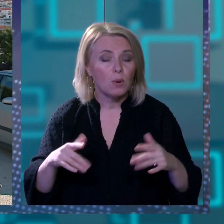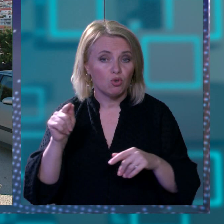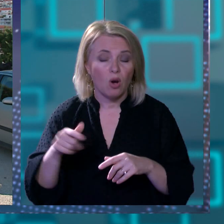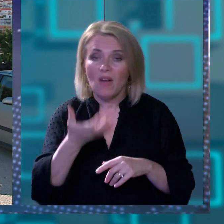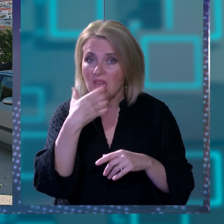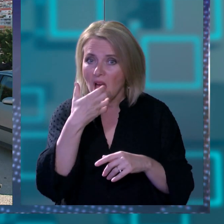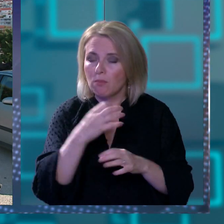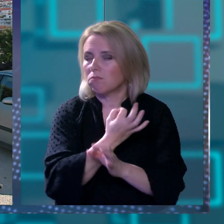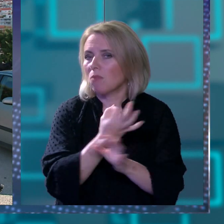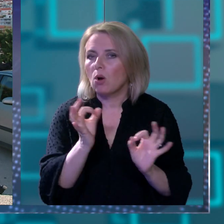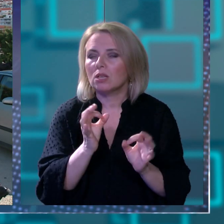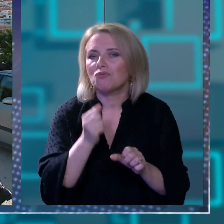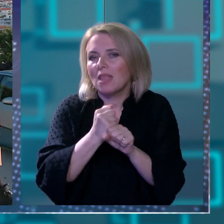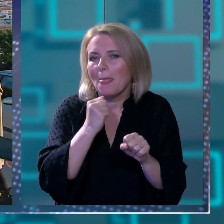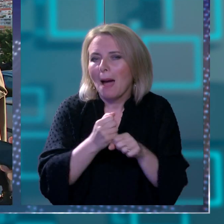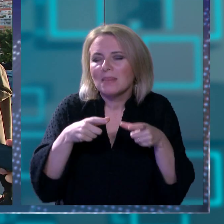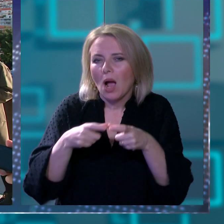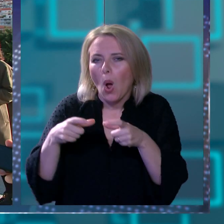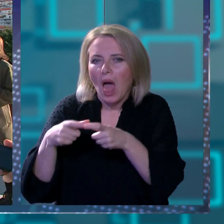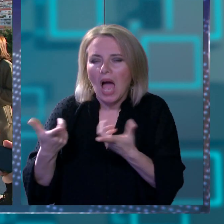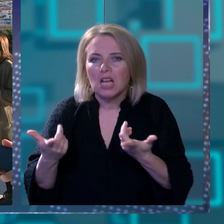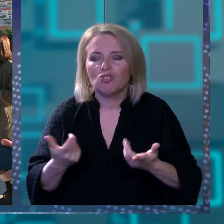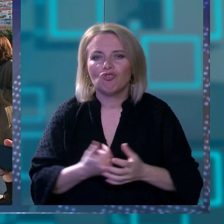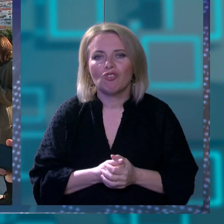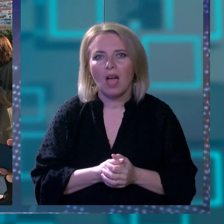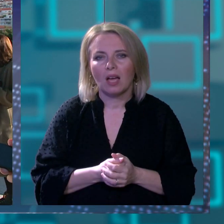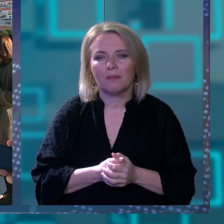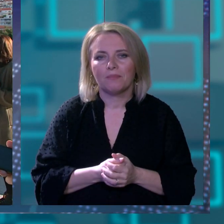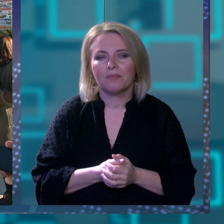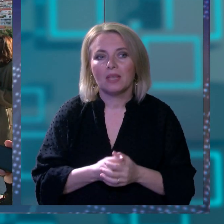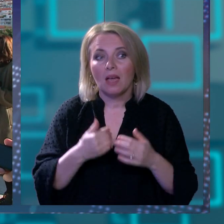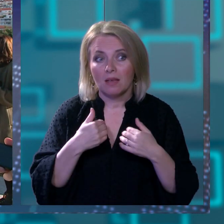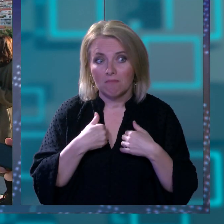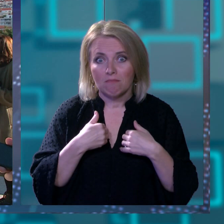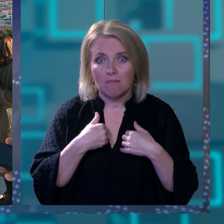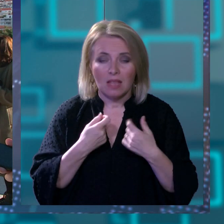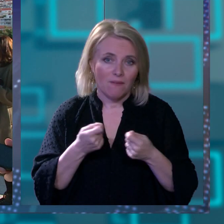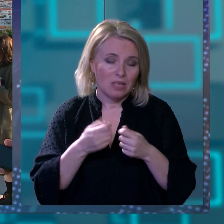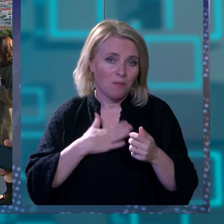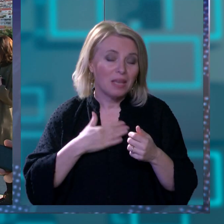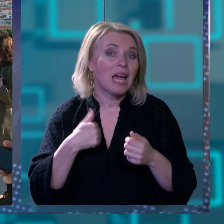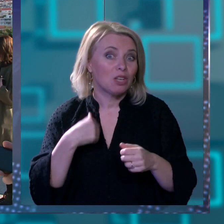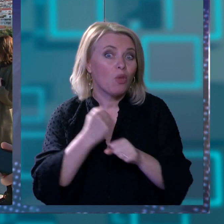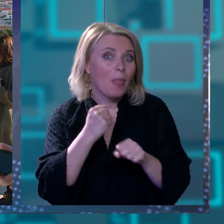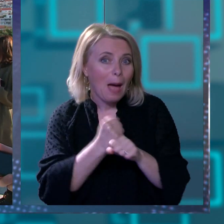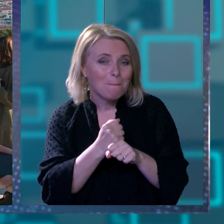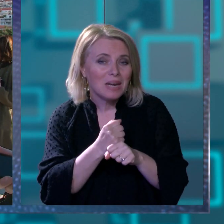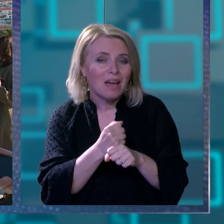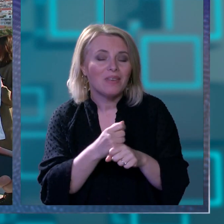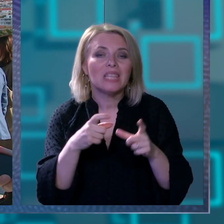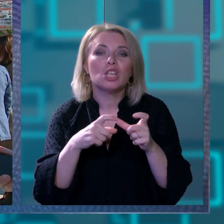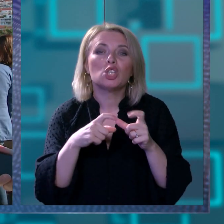doći dobro da napravi malo štrudela ili bilo što drugo. A ja što se tiče mene, ja ću napraviti štrudel